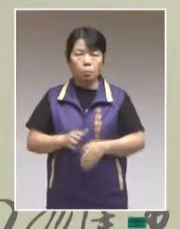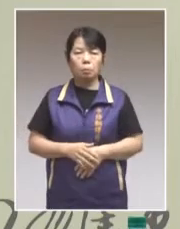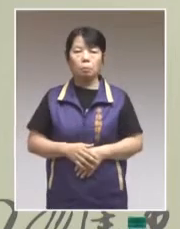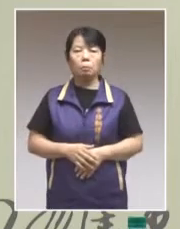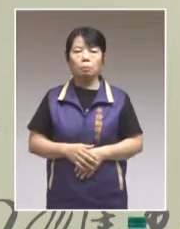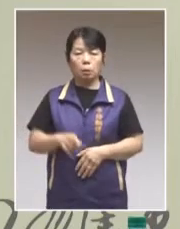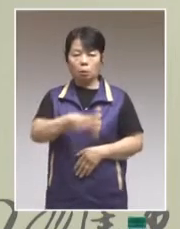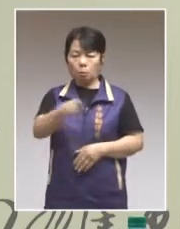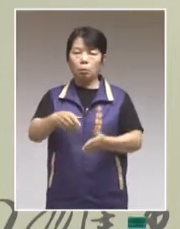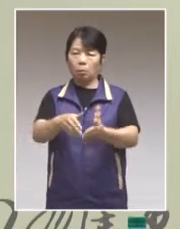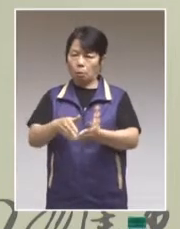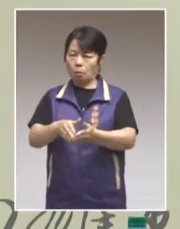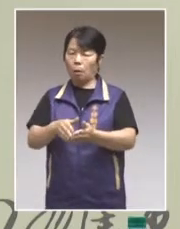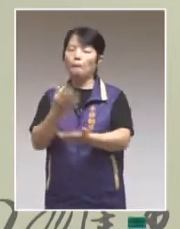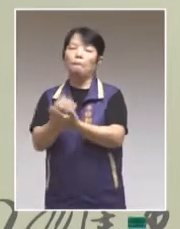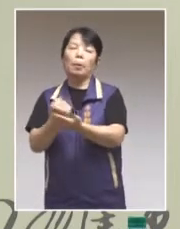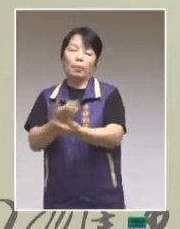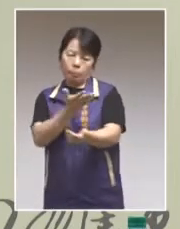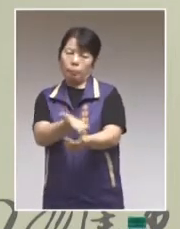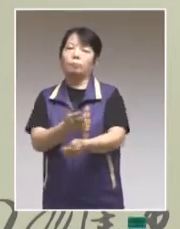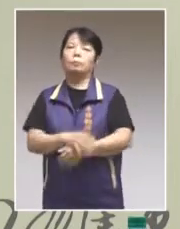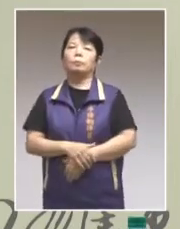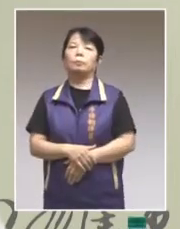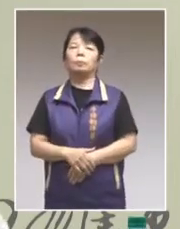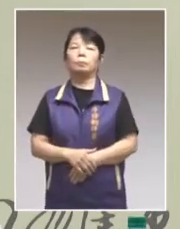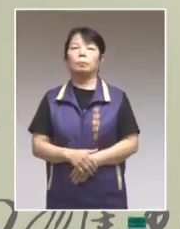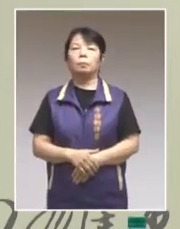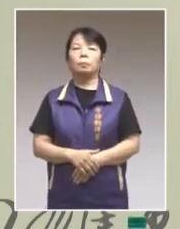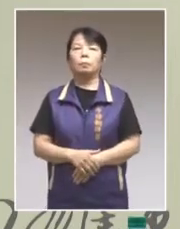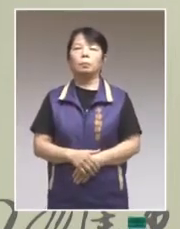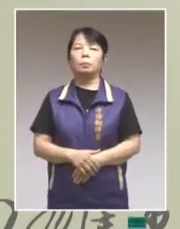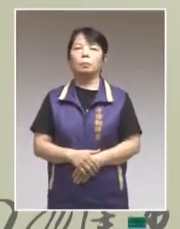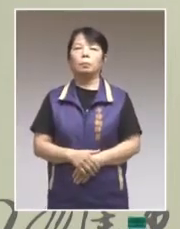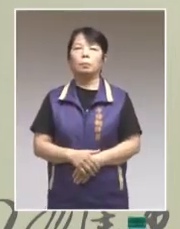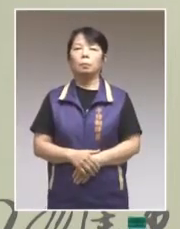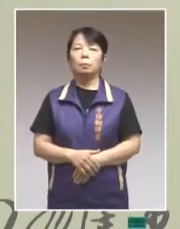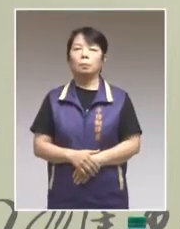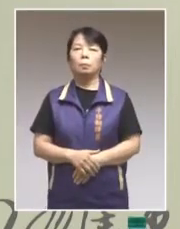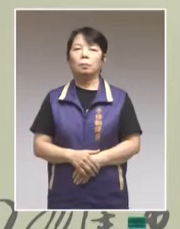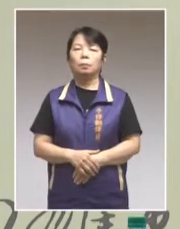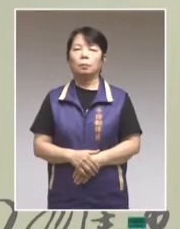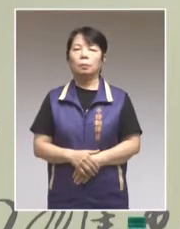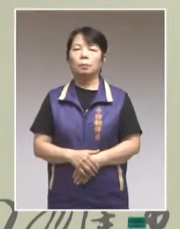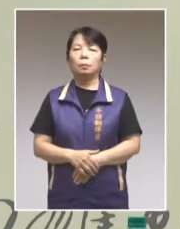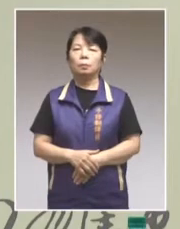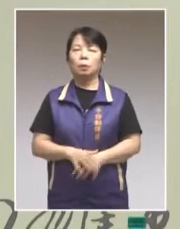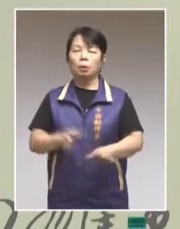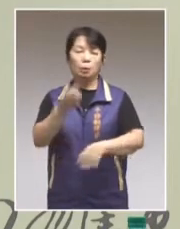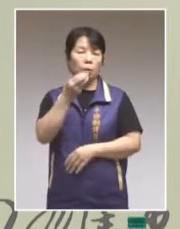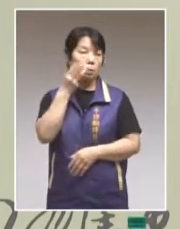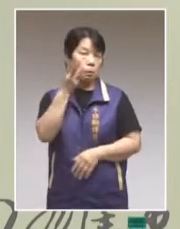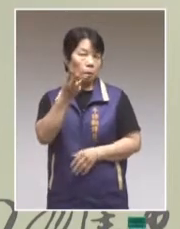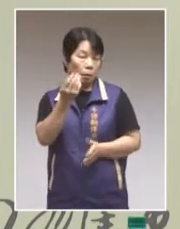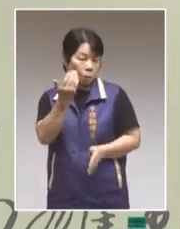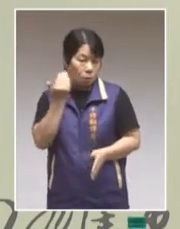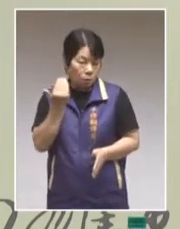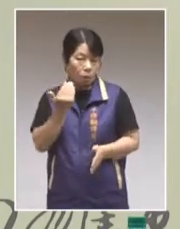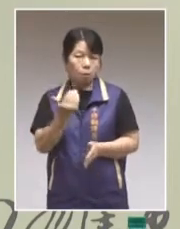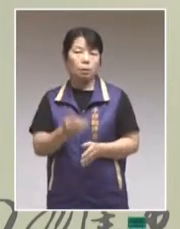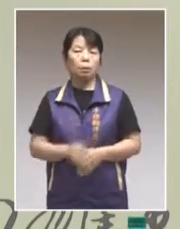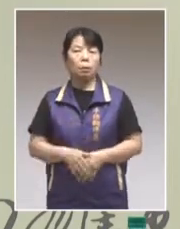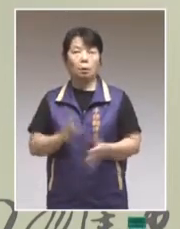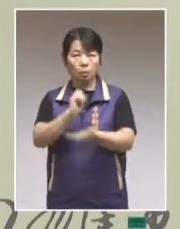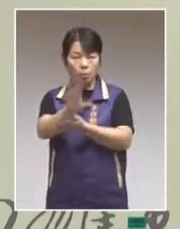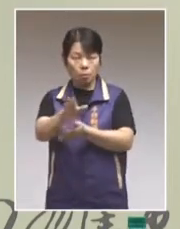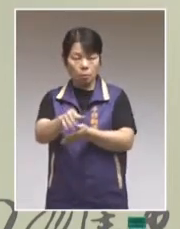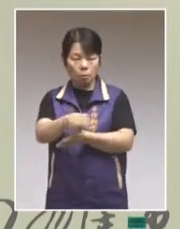然这个量能要做保存。哦，所以我们在三个月前就开始要求说，那就